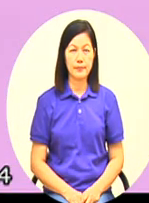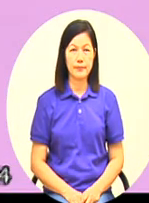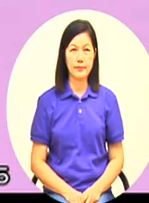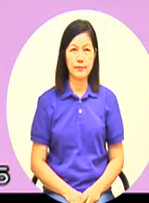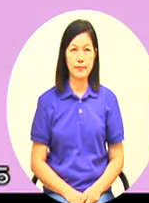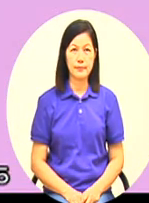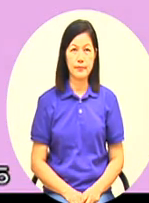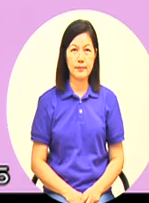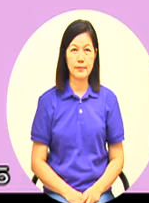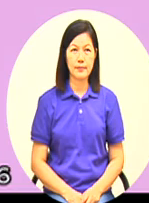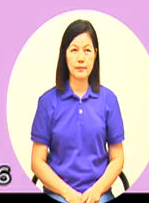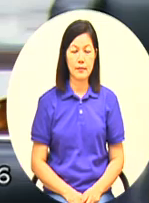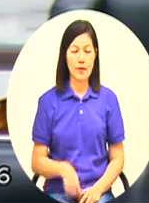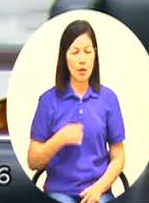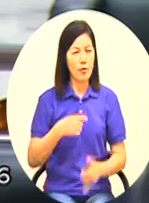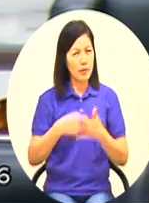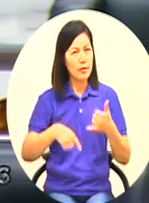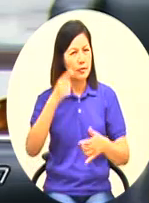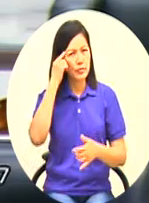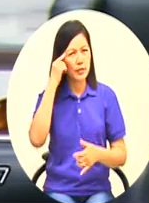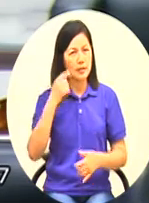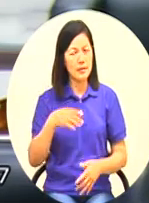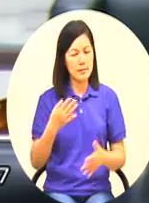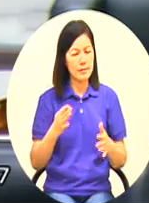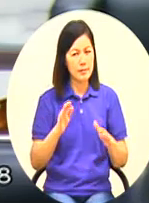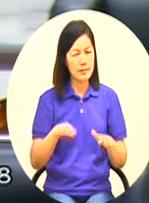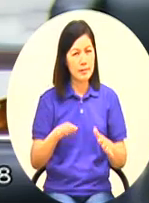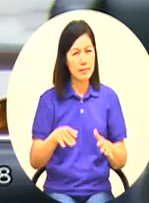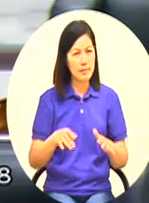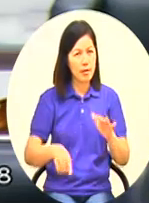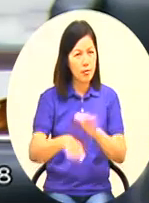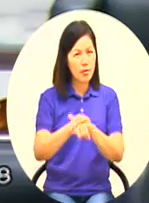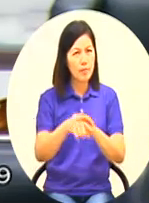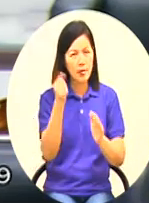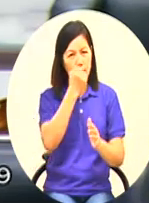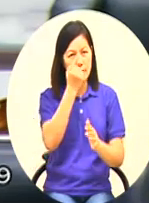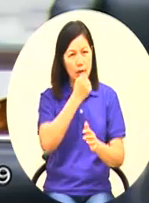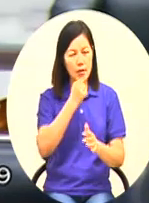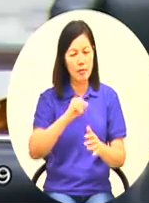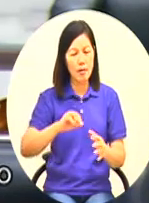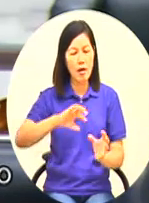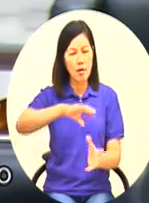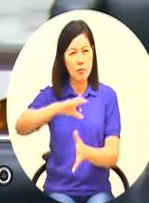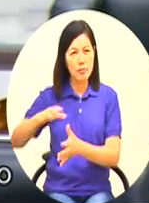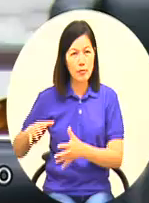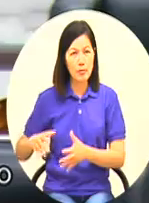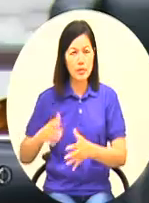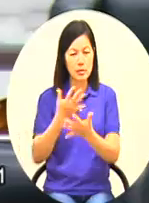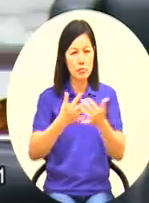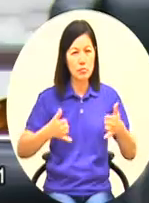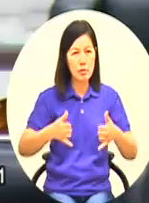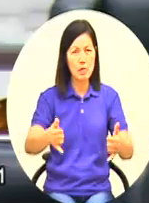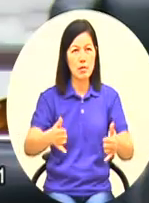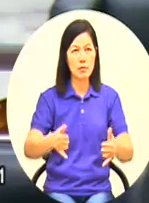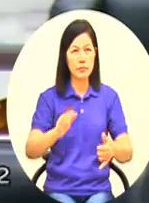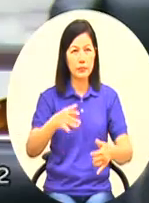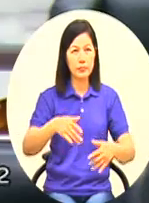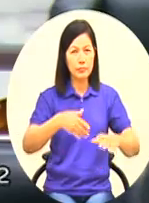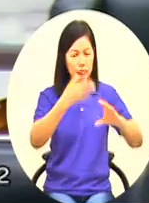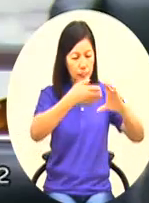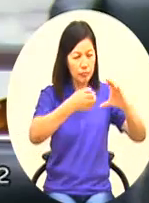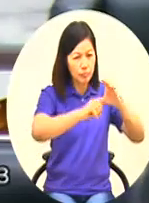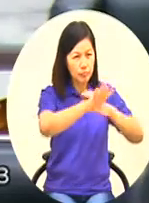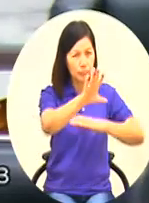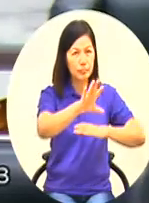那本席觉得说，我们现在的犯罪哦，都已经走向网络化、国际化哦。那我这个有一个影片，一个新闻报